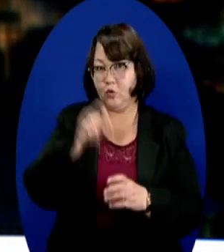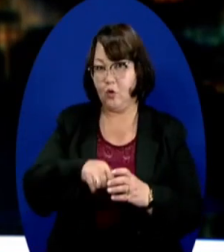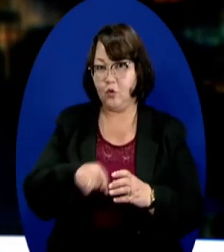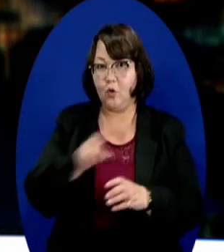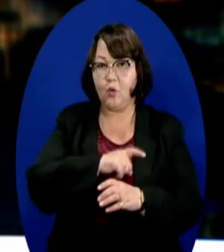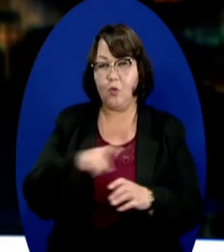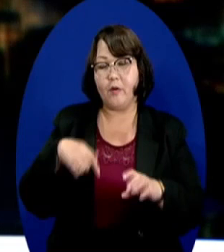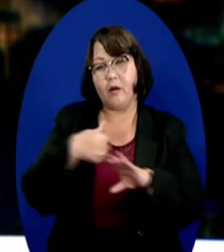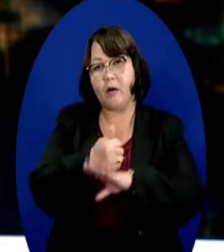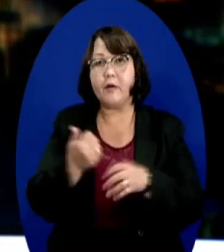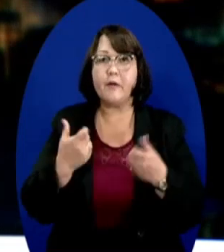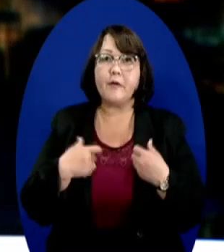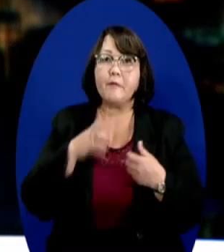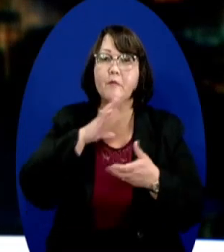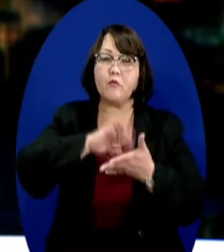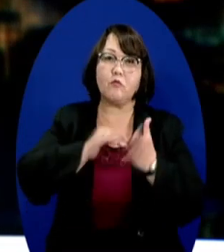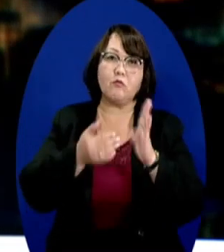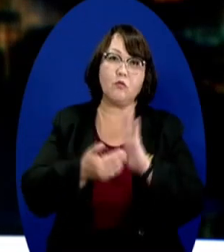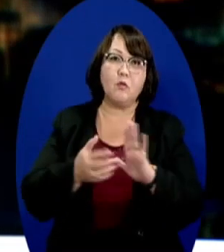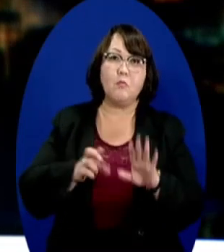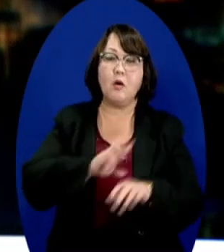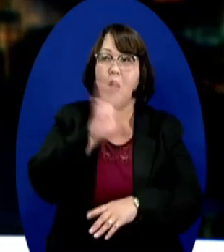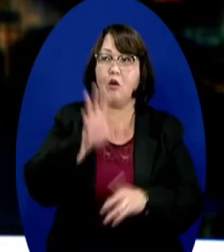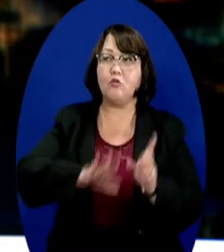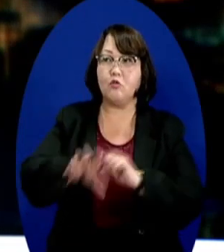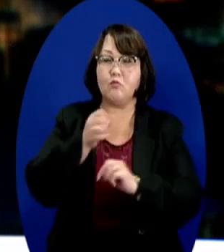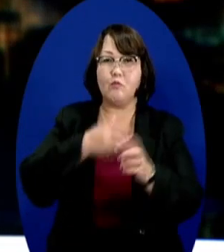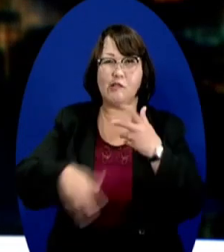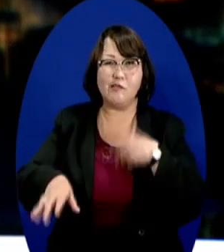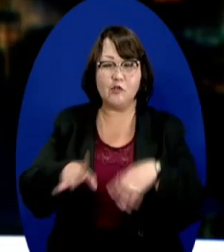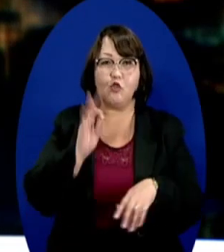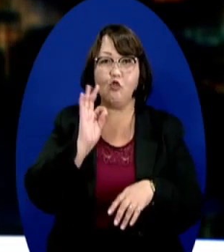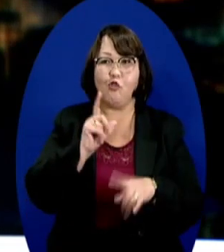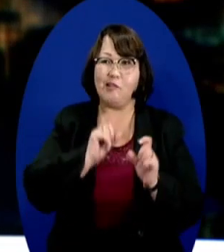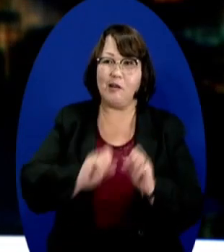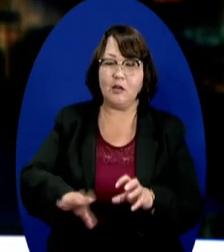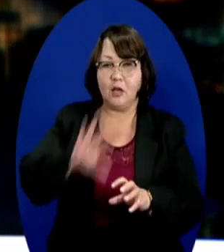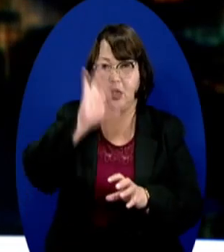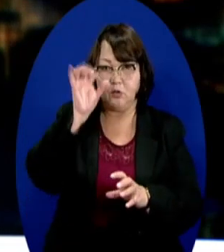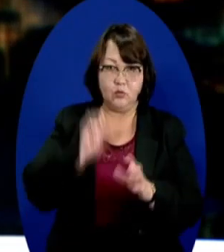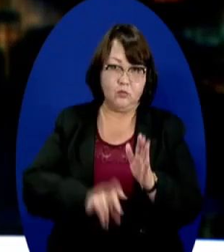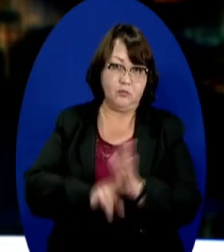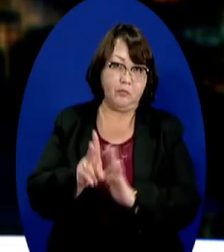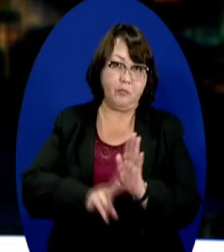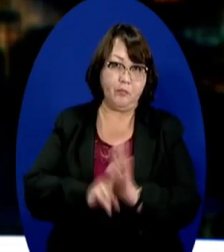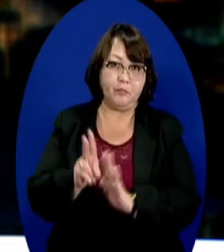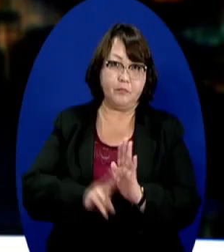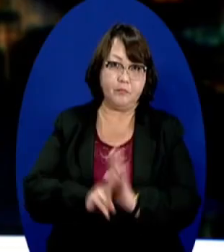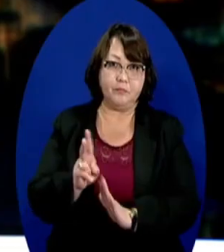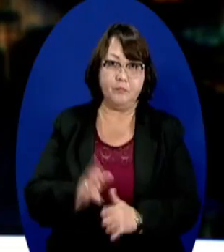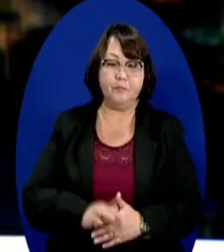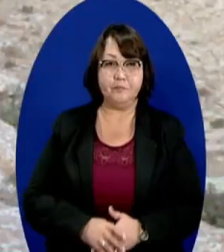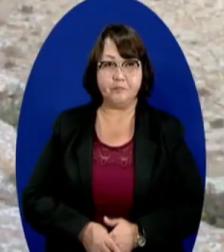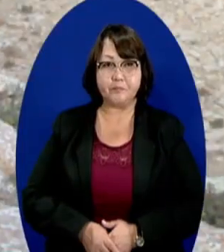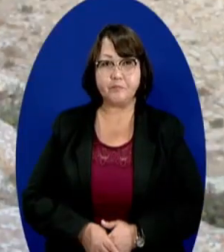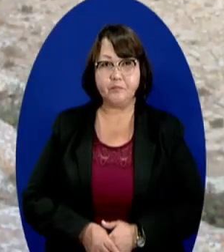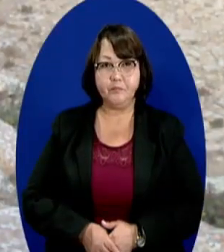төлөвтэй байна. Аялагчдын урсгалыг дагаад байгаль орчны бохирдол болон хог хаягдал зэрэг асуудлууд тулгарч эхэллээ.